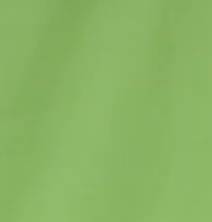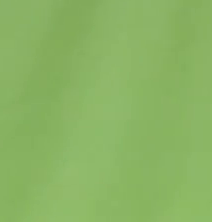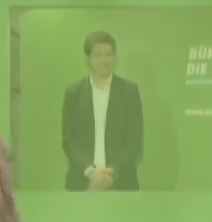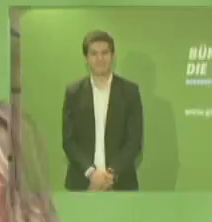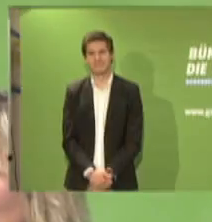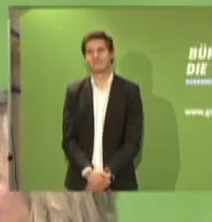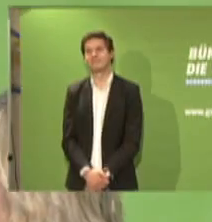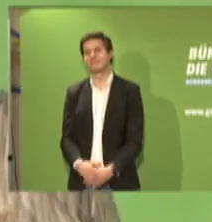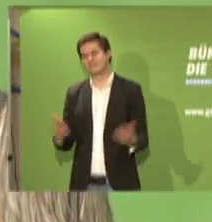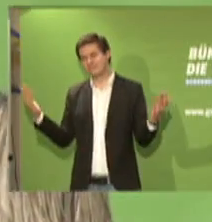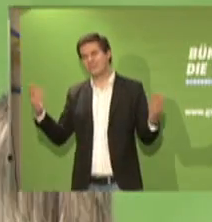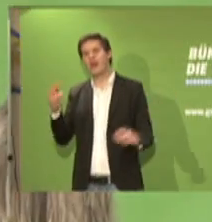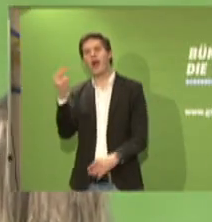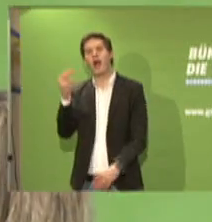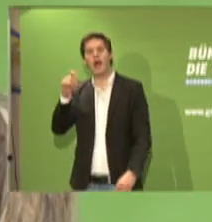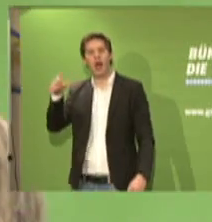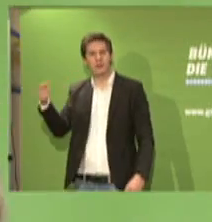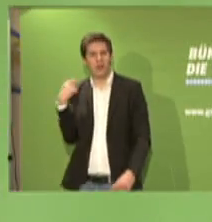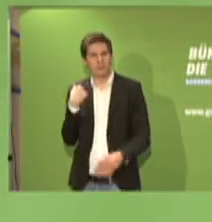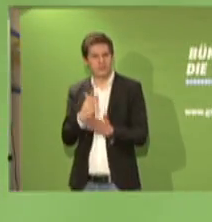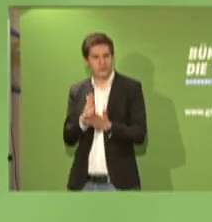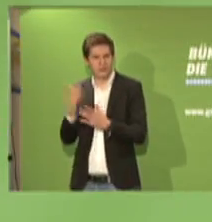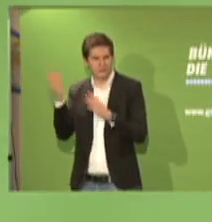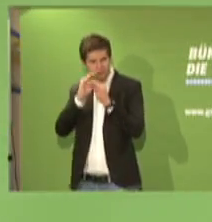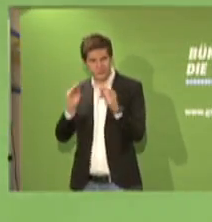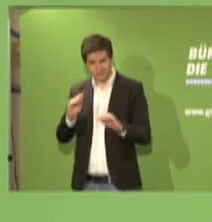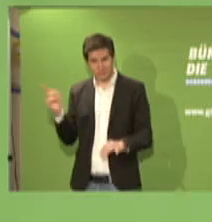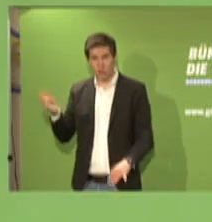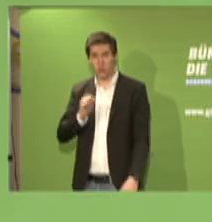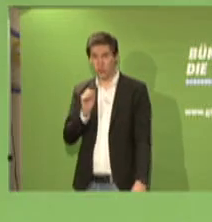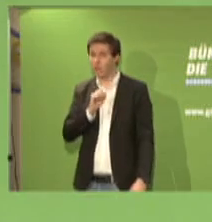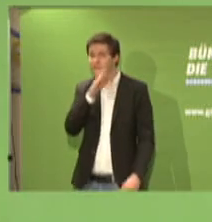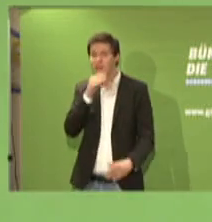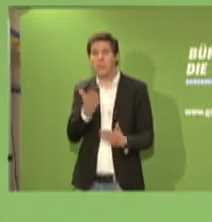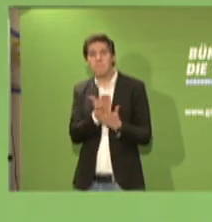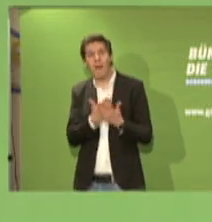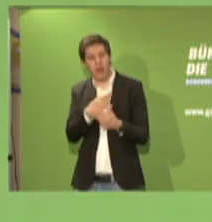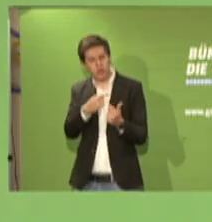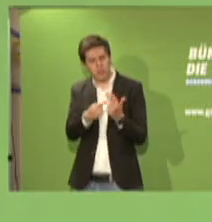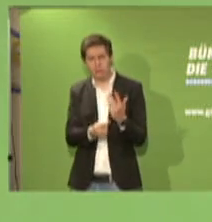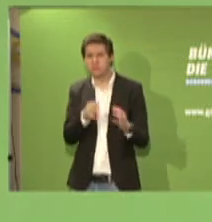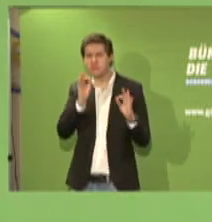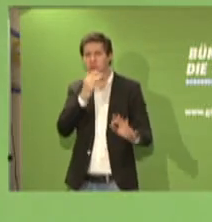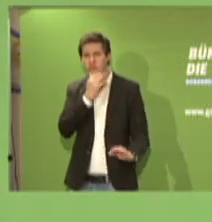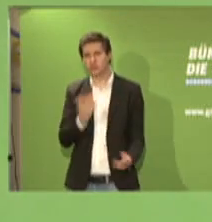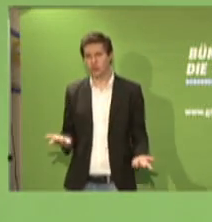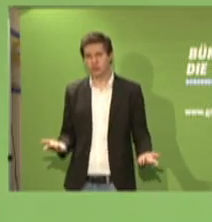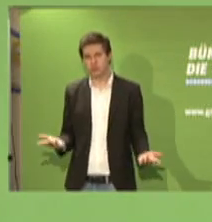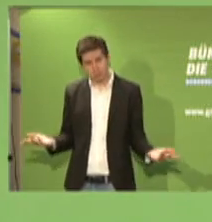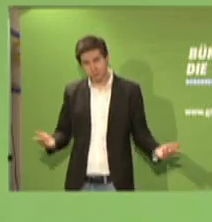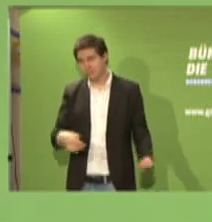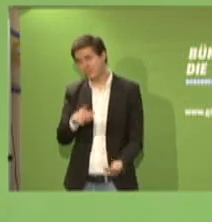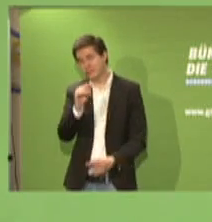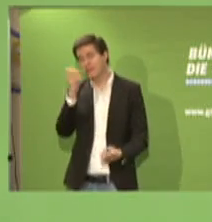Ja, Harald hat es ja schon gesagt, wirklich sehr, sehr schöne Beispiele. Selbstverständlich machen wir noch auf